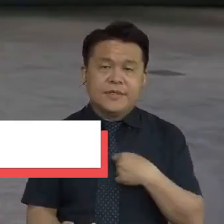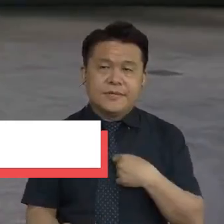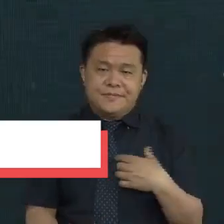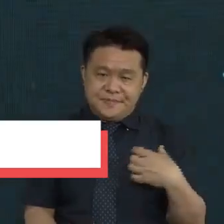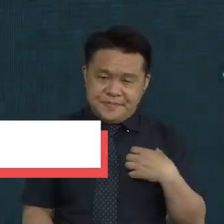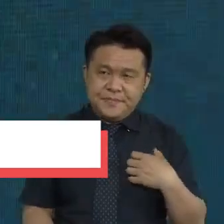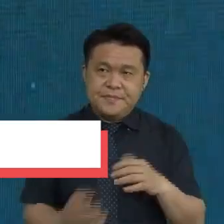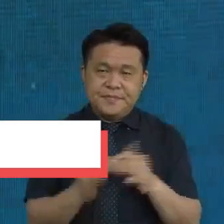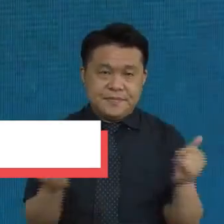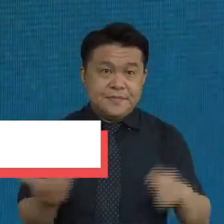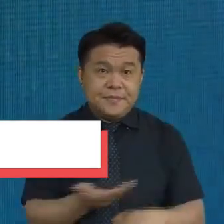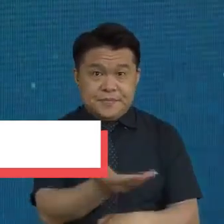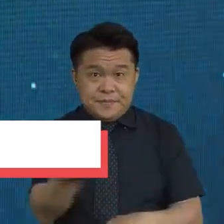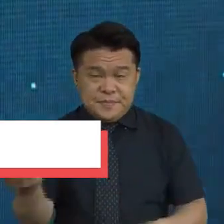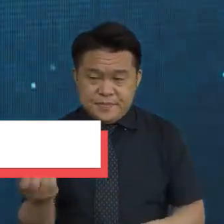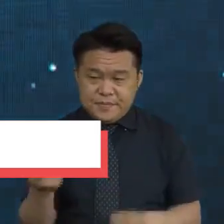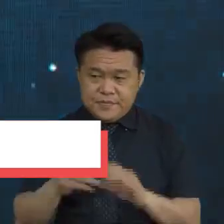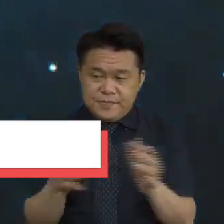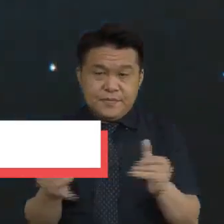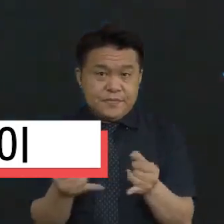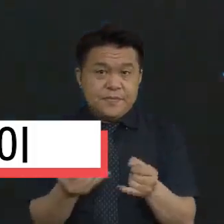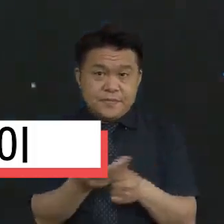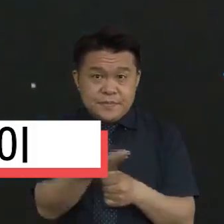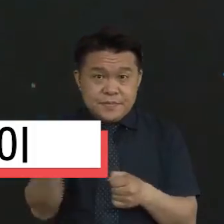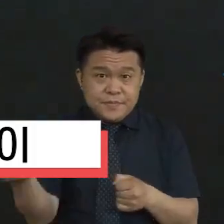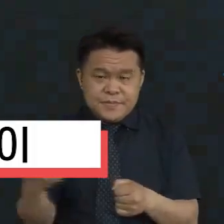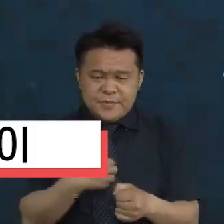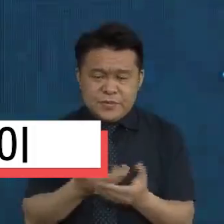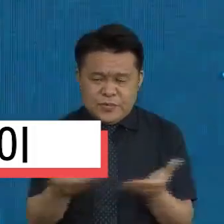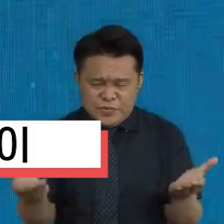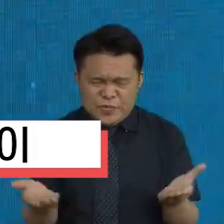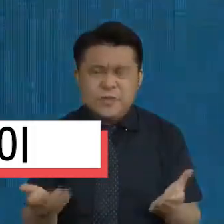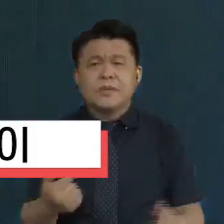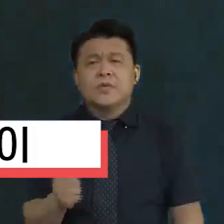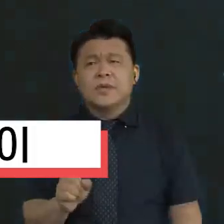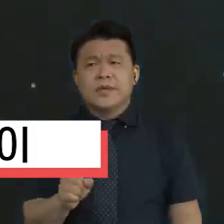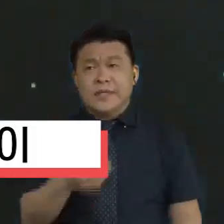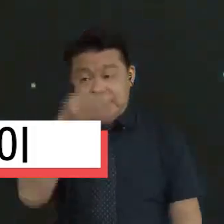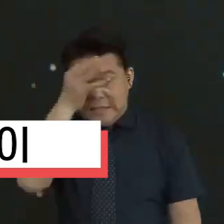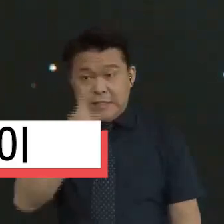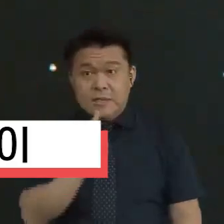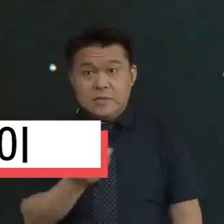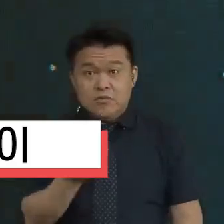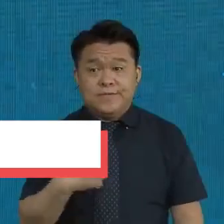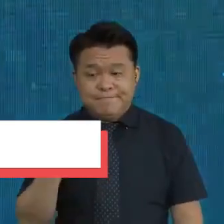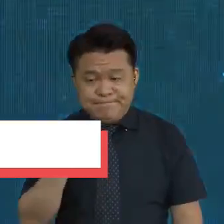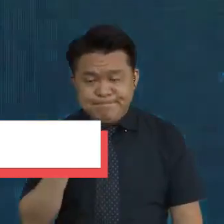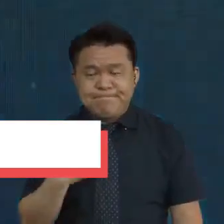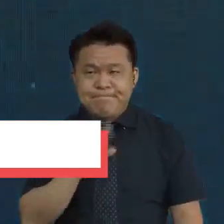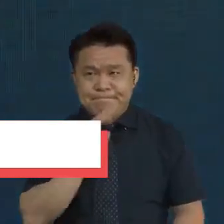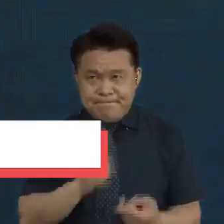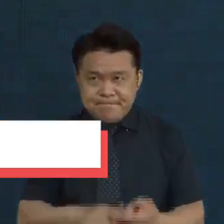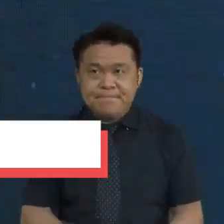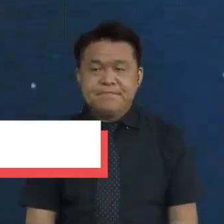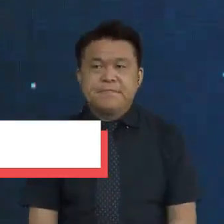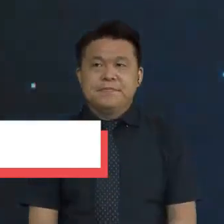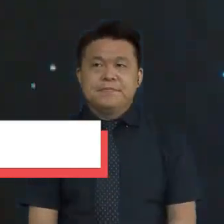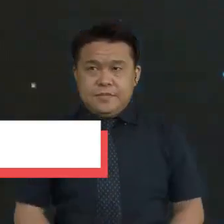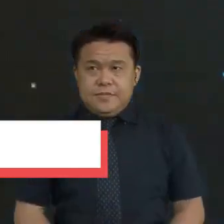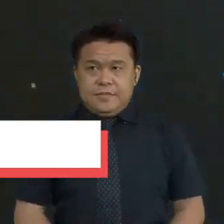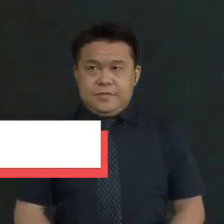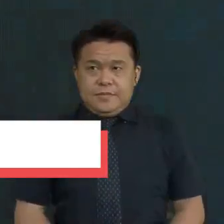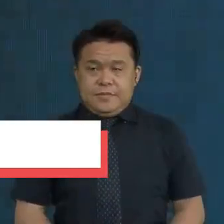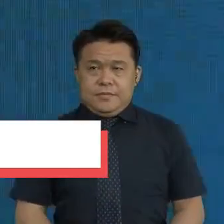대해서 시민 여러분께 또 국민 여러분께 심려를 끼쳐드린 점에 대해서 사과 말씀드리는 건 당연한 책무라고 생각을